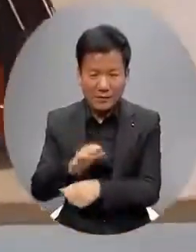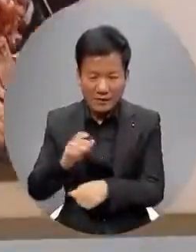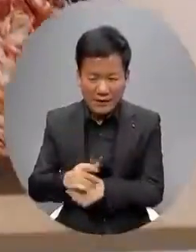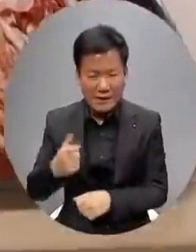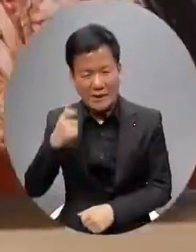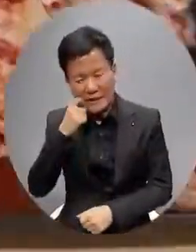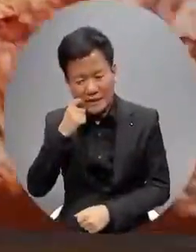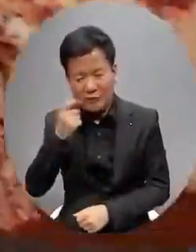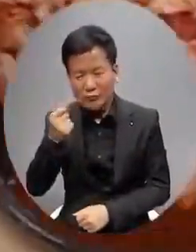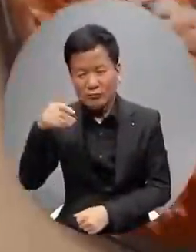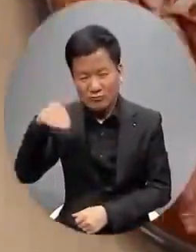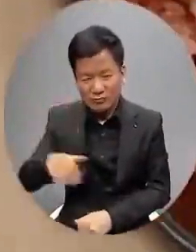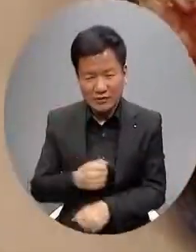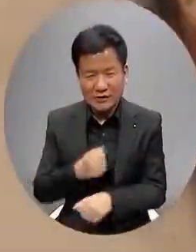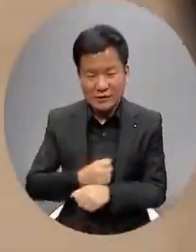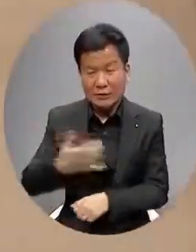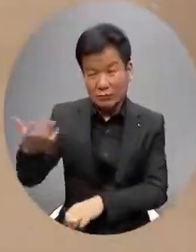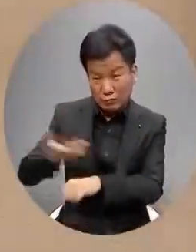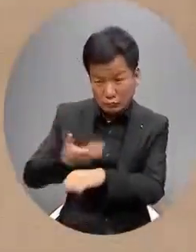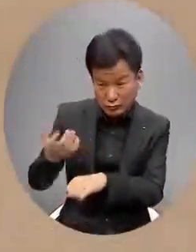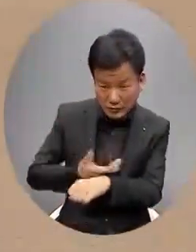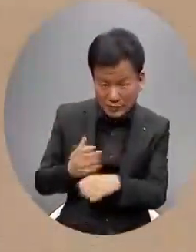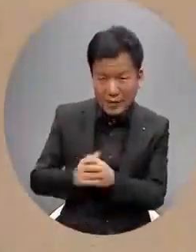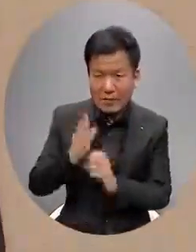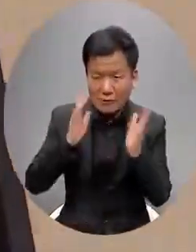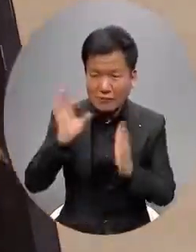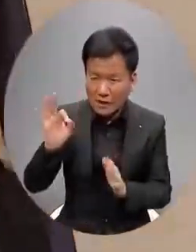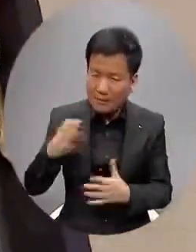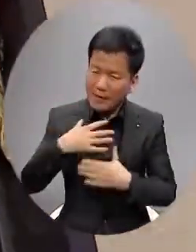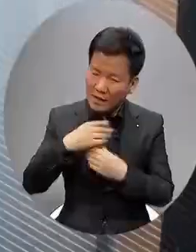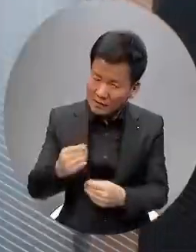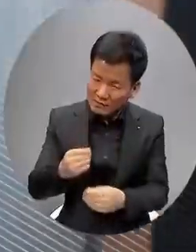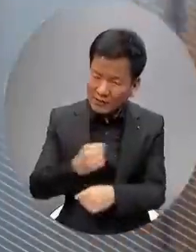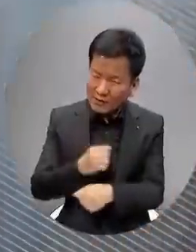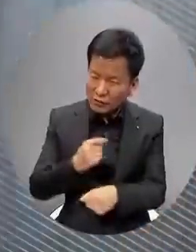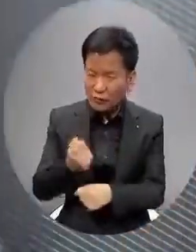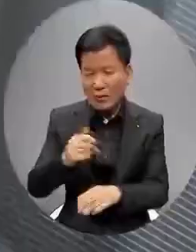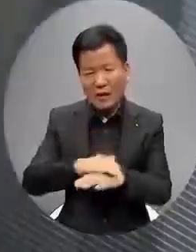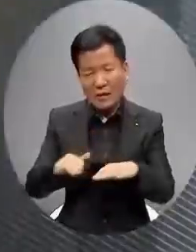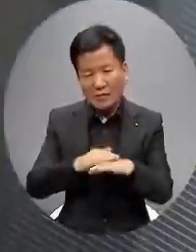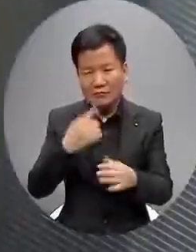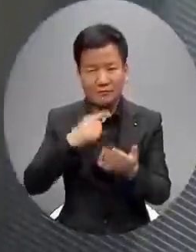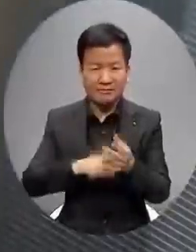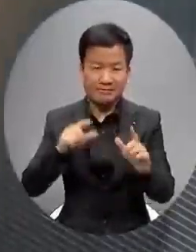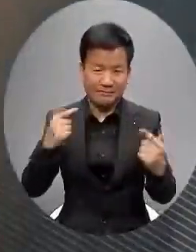떨어진다며 중국산 수입이 배추 값을 잡기 위한 대안이 되기는 어렵다고 지적했습니다